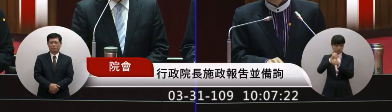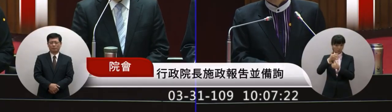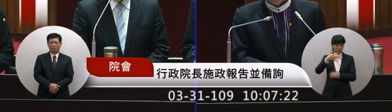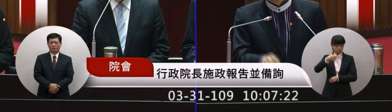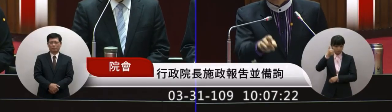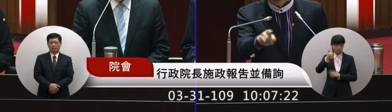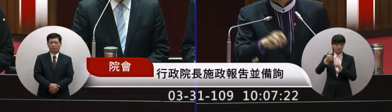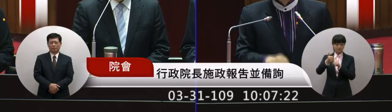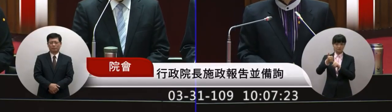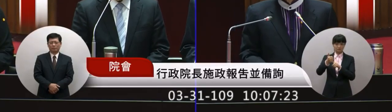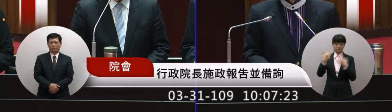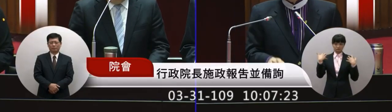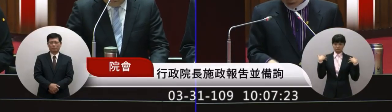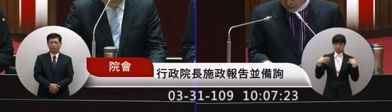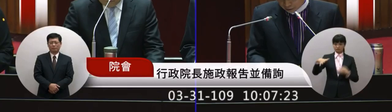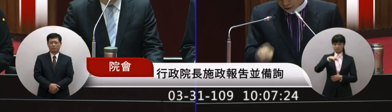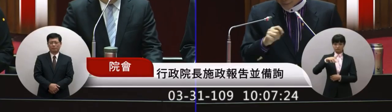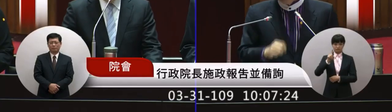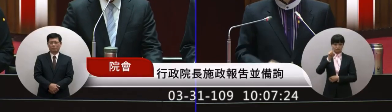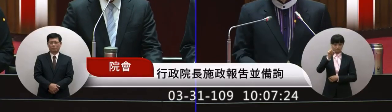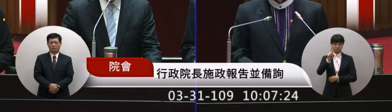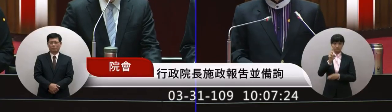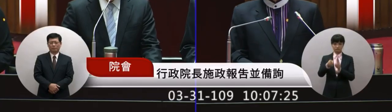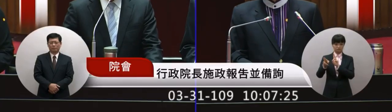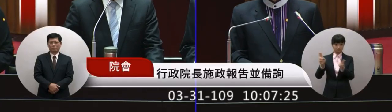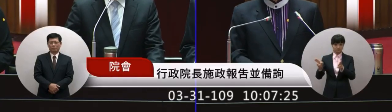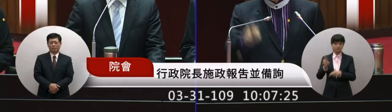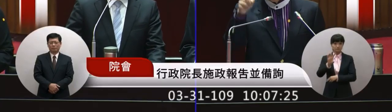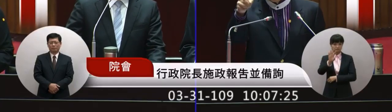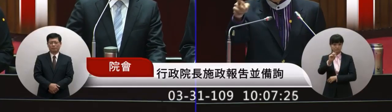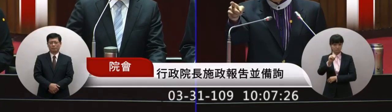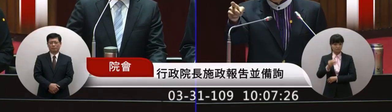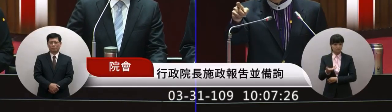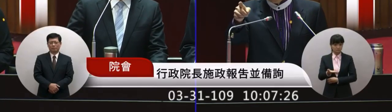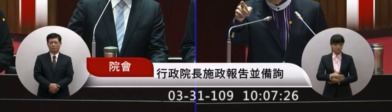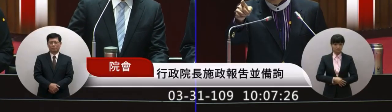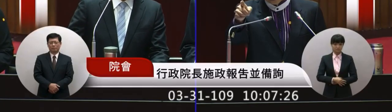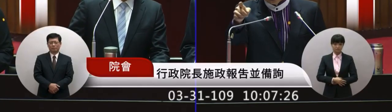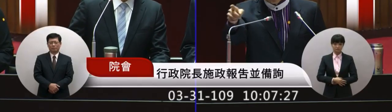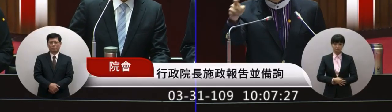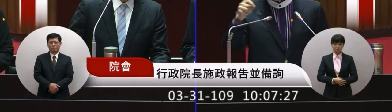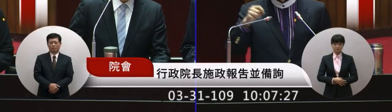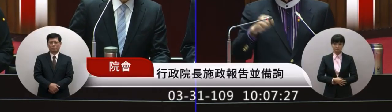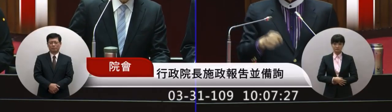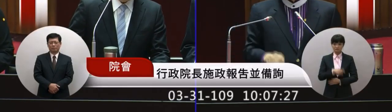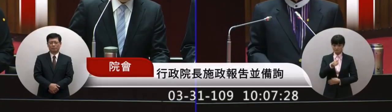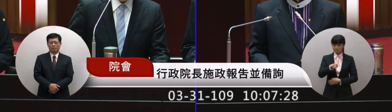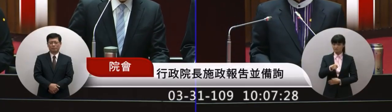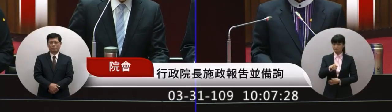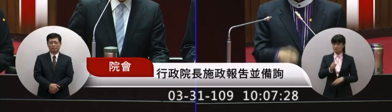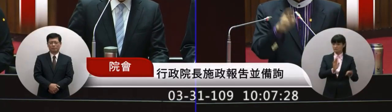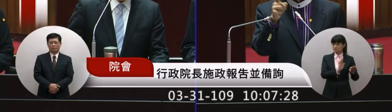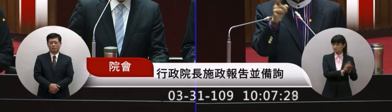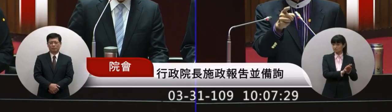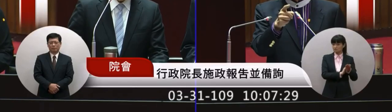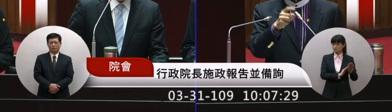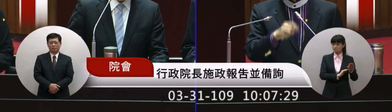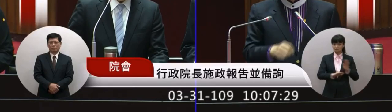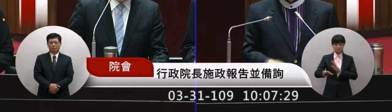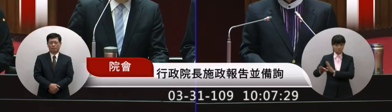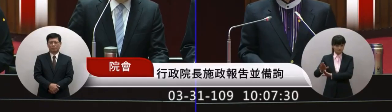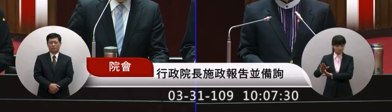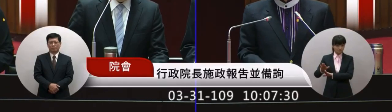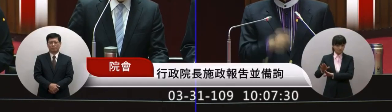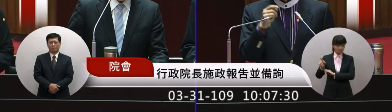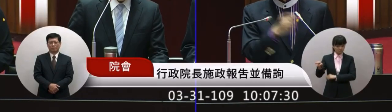有经济的陈时中？这里面是不是你的左边，还是你的右